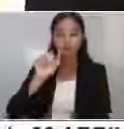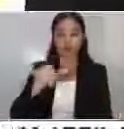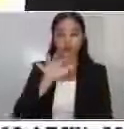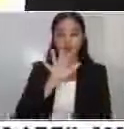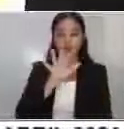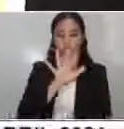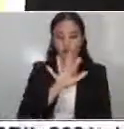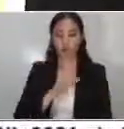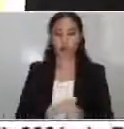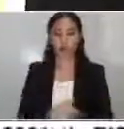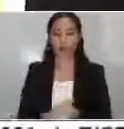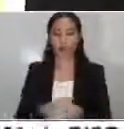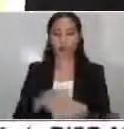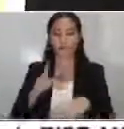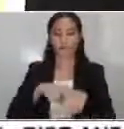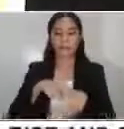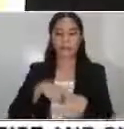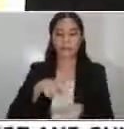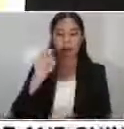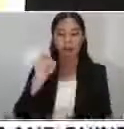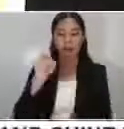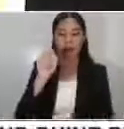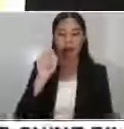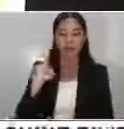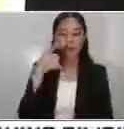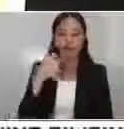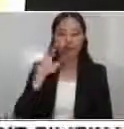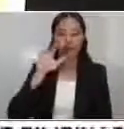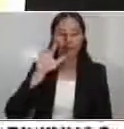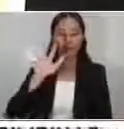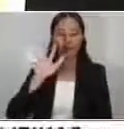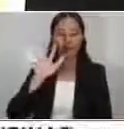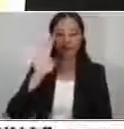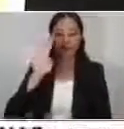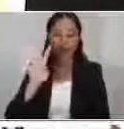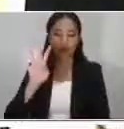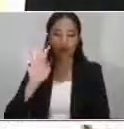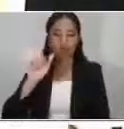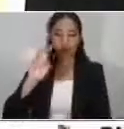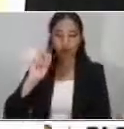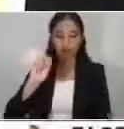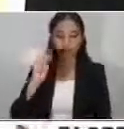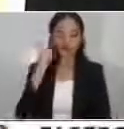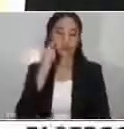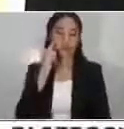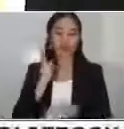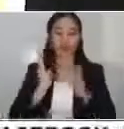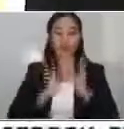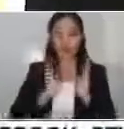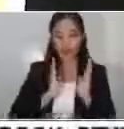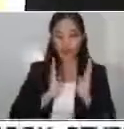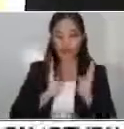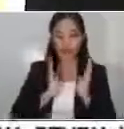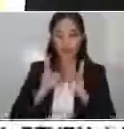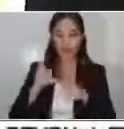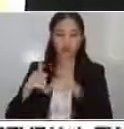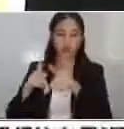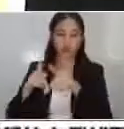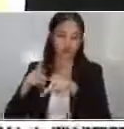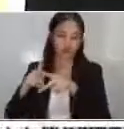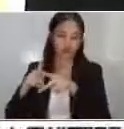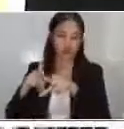Sobrang thankful si Bayani Agbayani sa dalawang taong ito ang kanyang sinabi na makausap siya ng RSP. Sino kaya ang